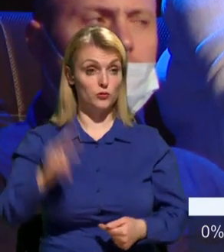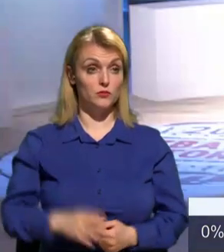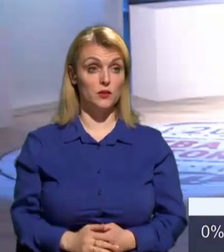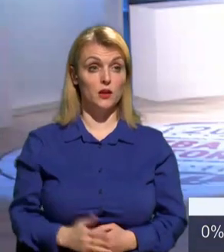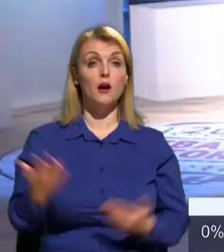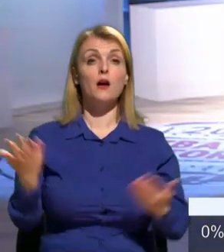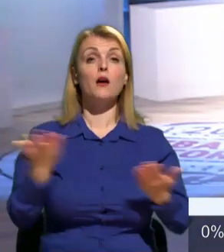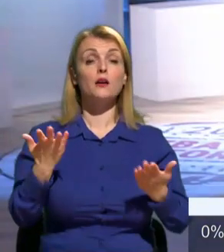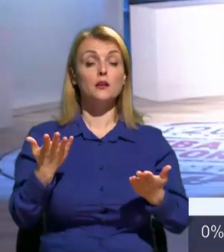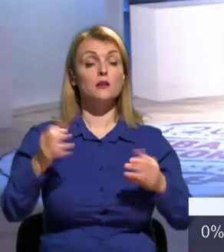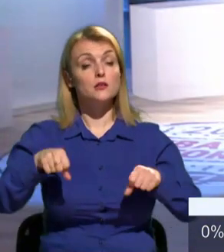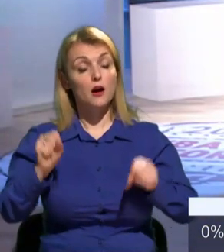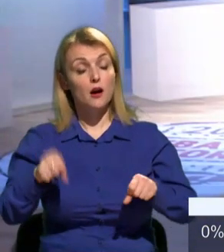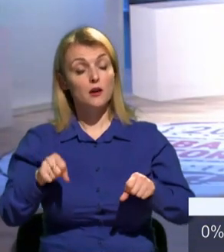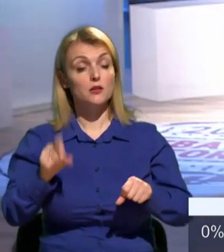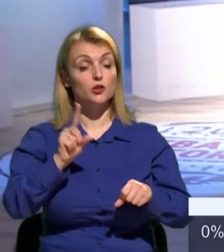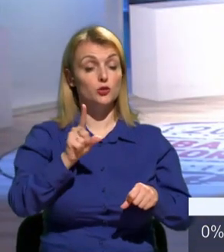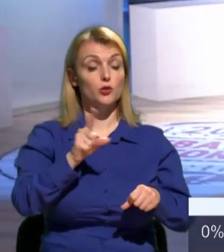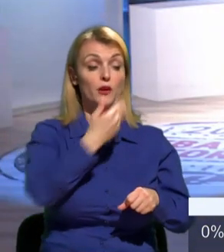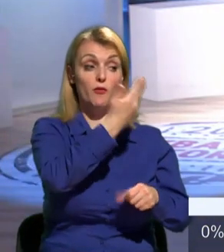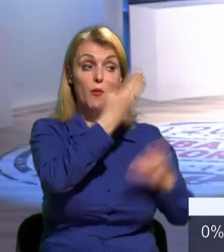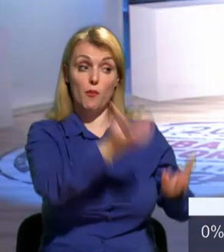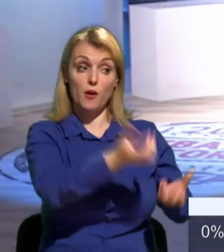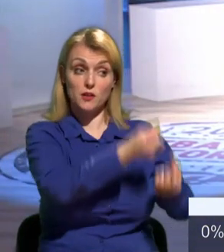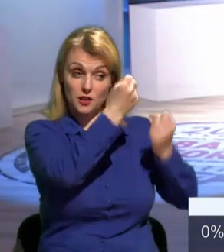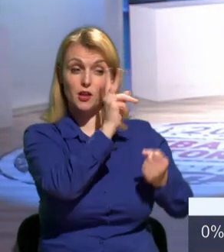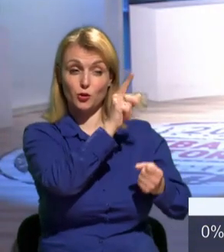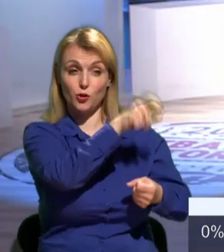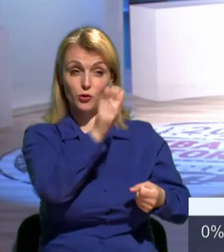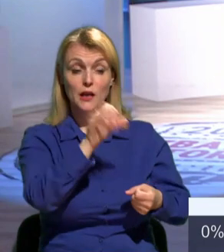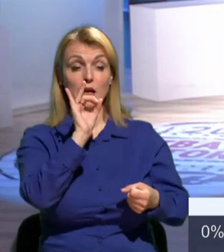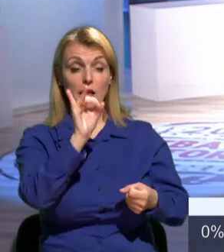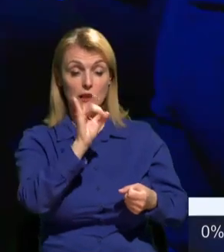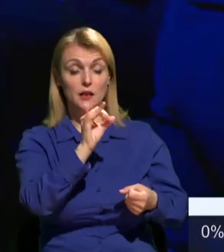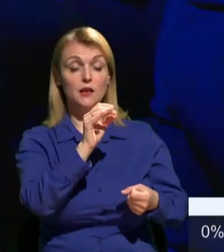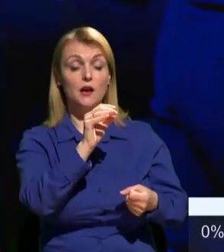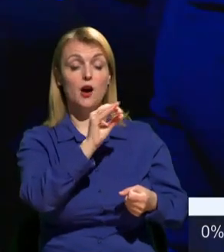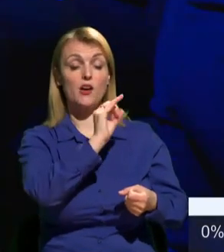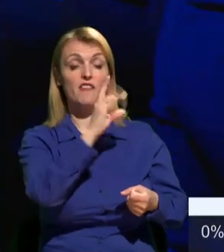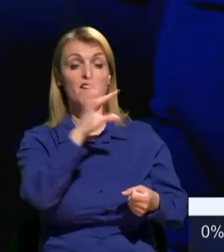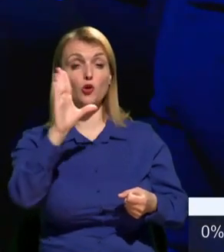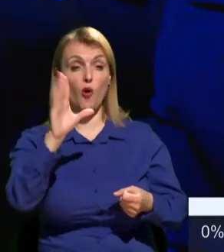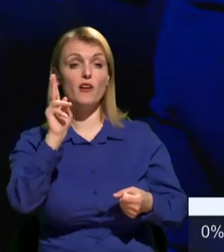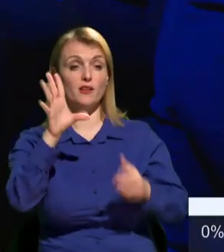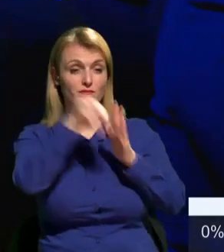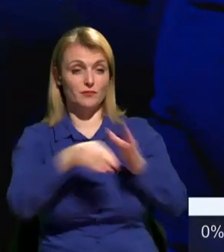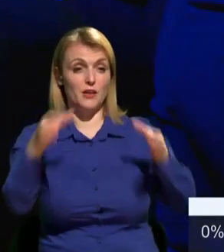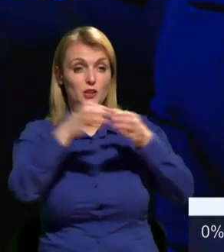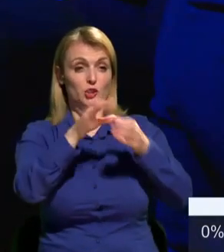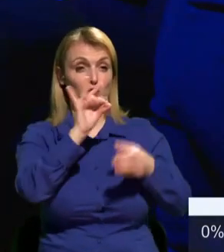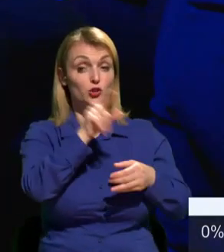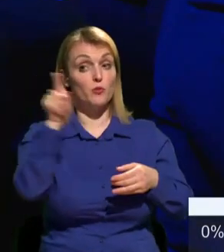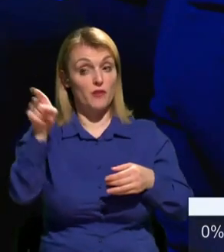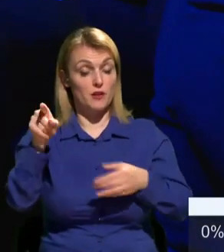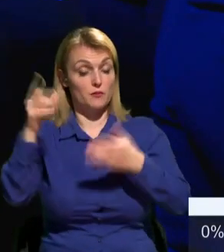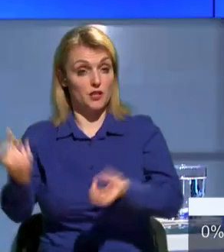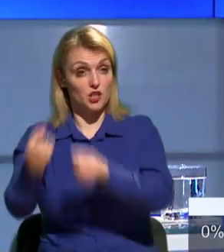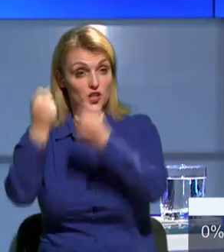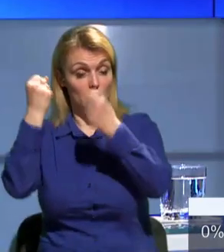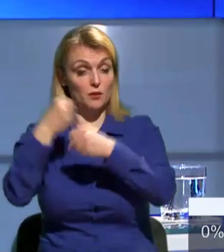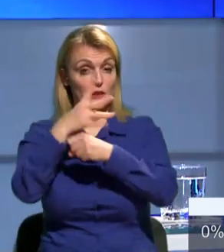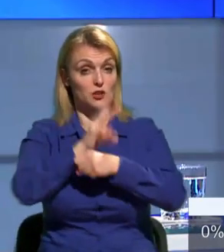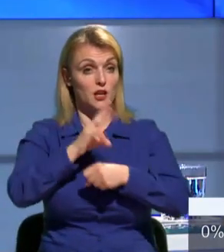Ce șanse sunt ca susținătorii lui, dar și a Violetei Ivanov, să vă susțină la alegerile din 15 noiembrie? Eu cred